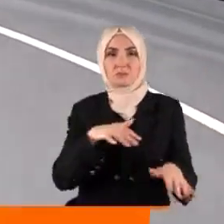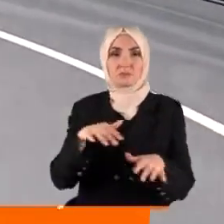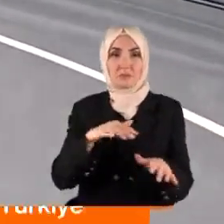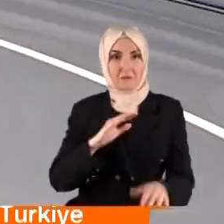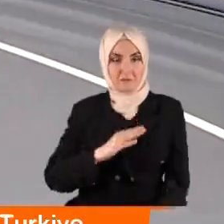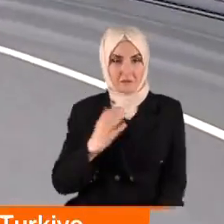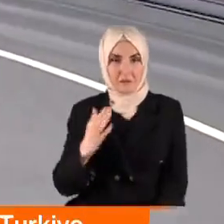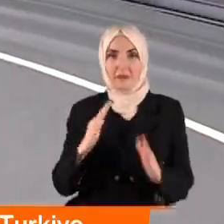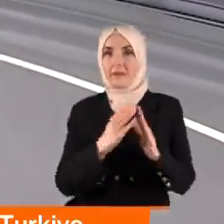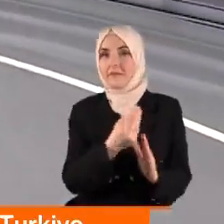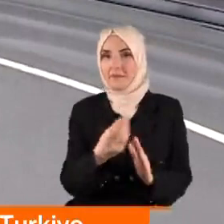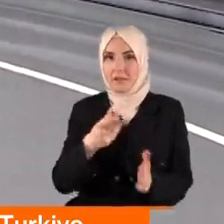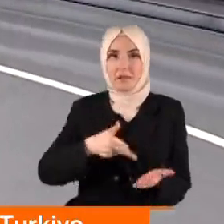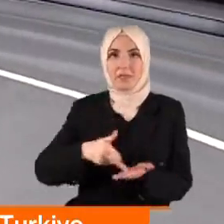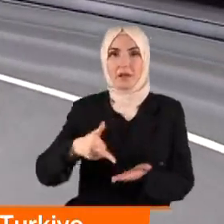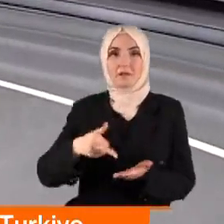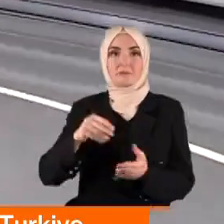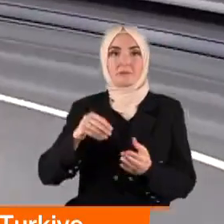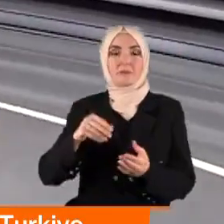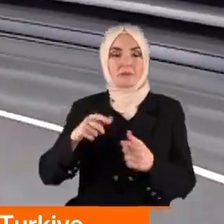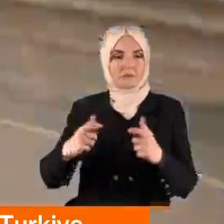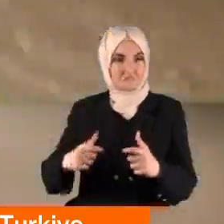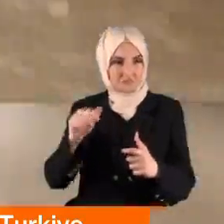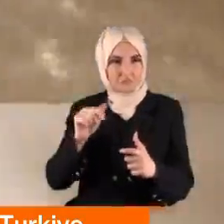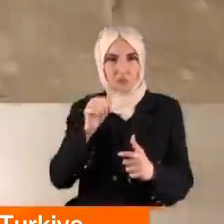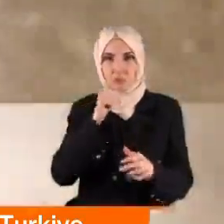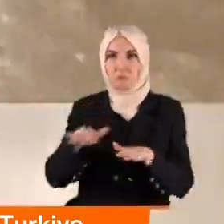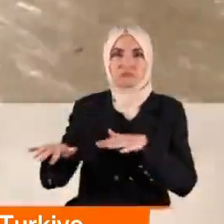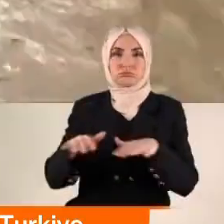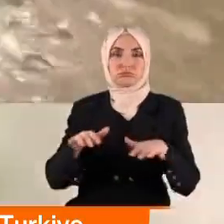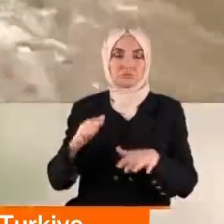tarım arazileri su altında kaldı.